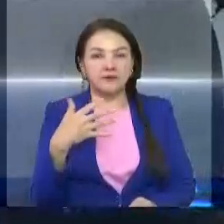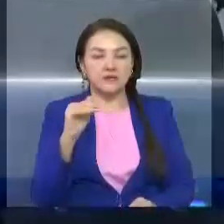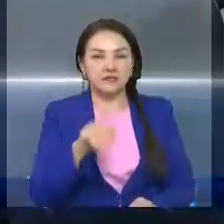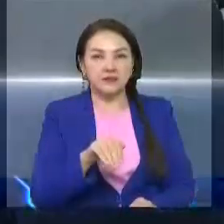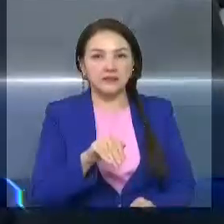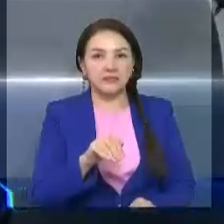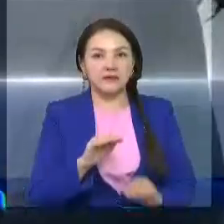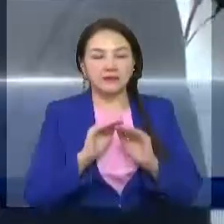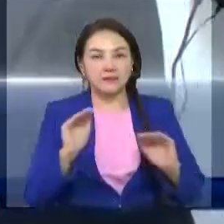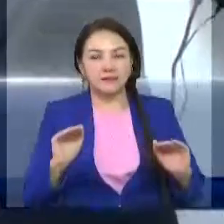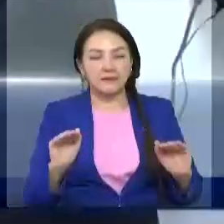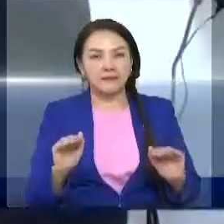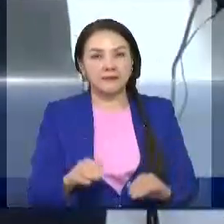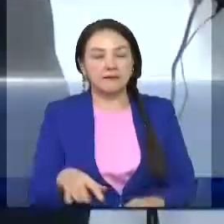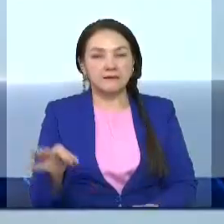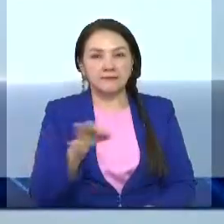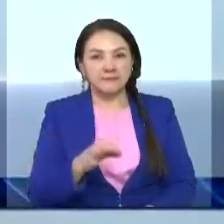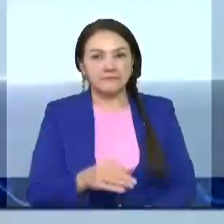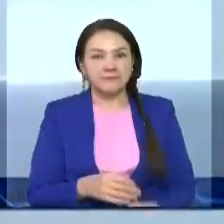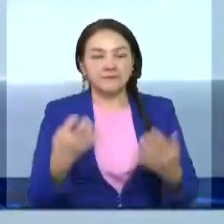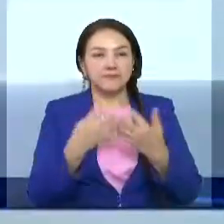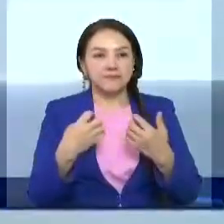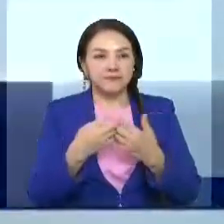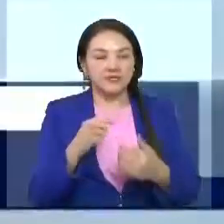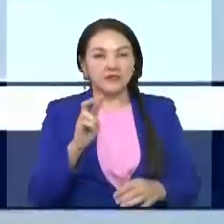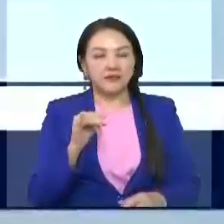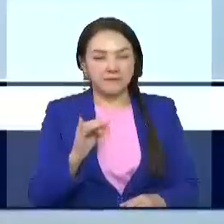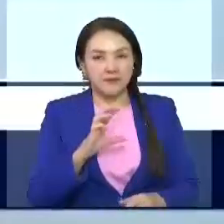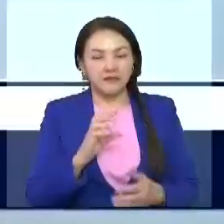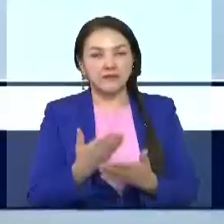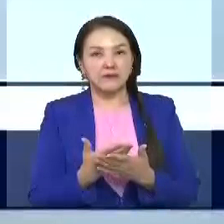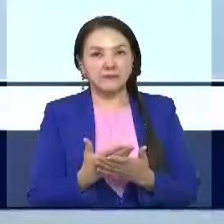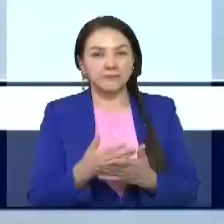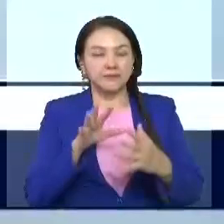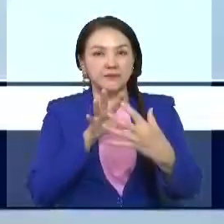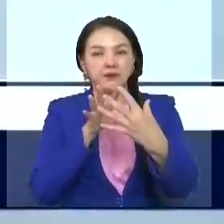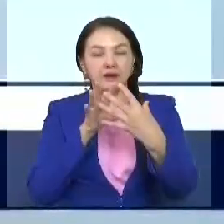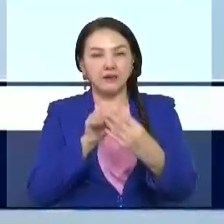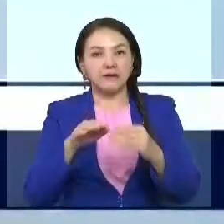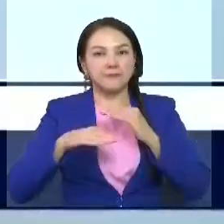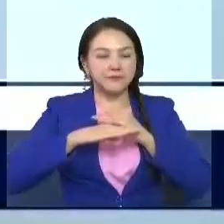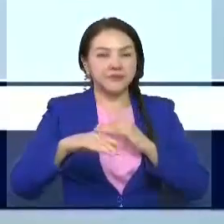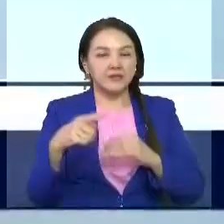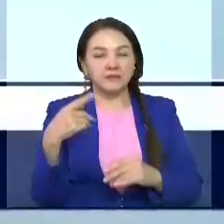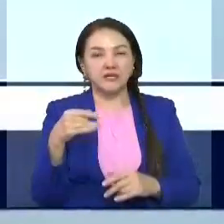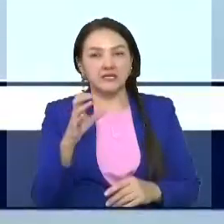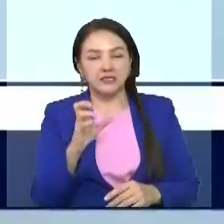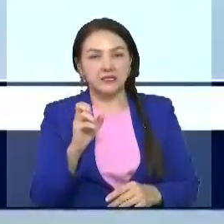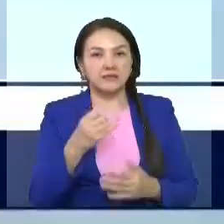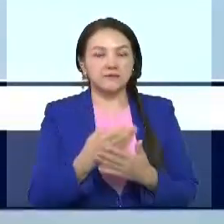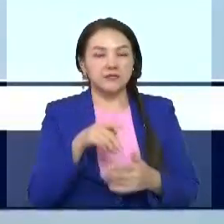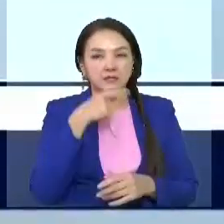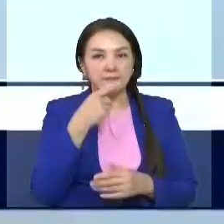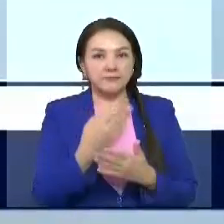325000 детского населения области аппарат can с индукцией магнитного поля полтора Тесла когда мы